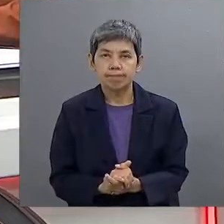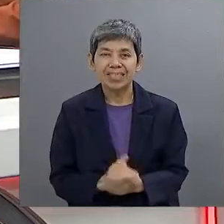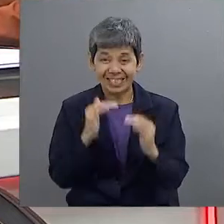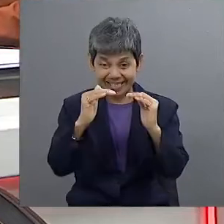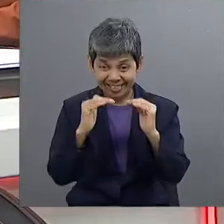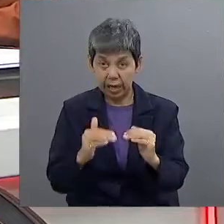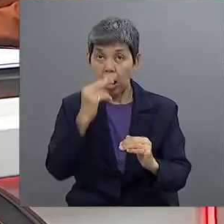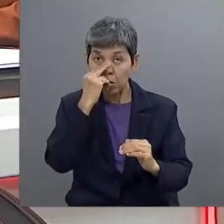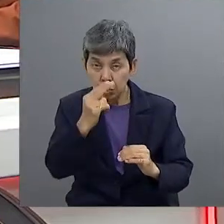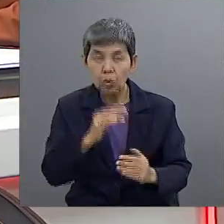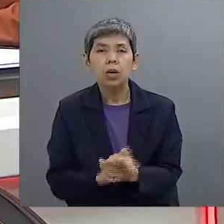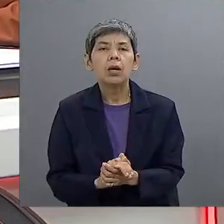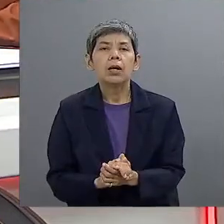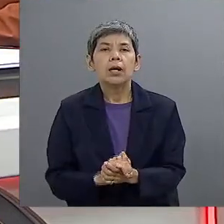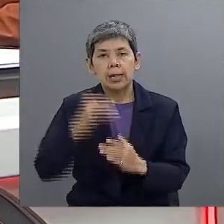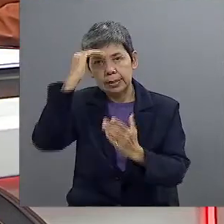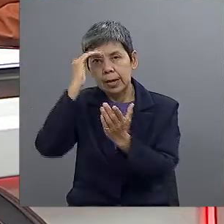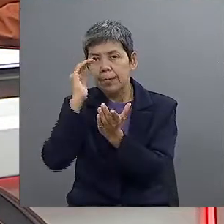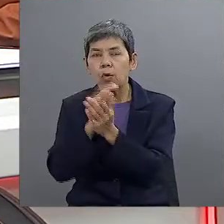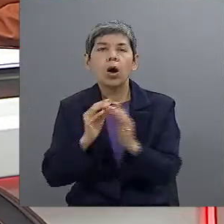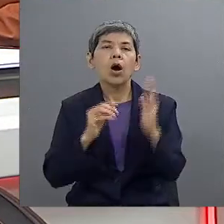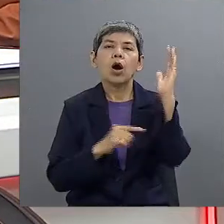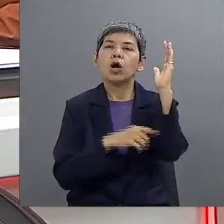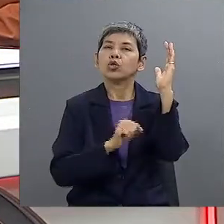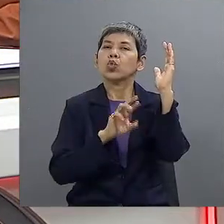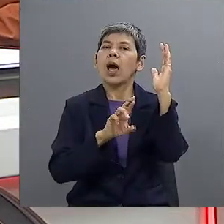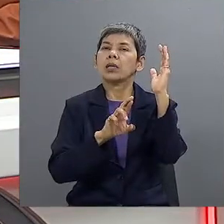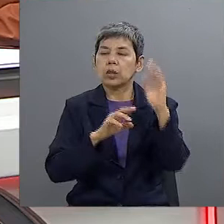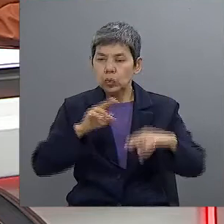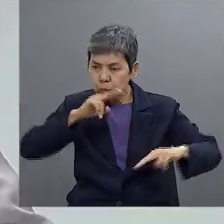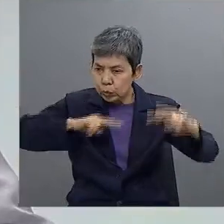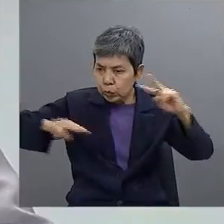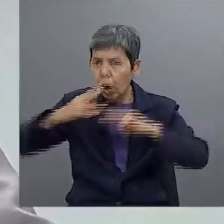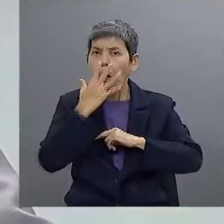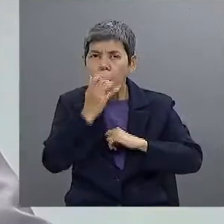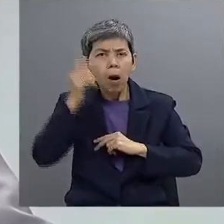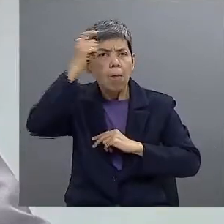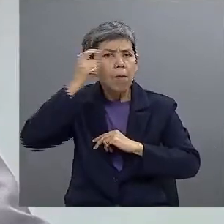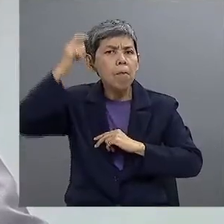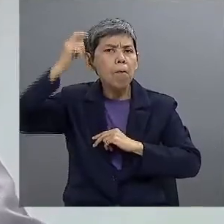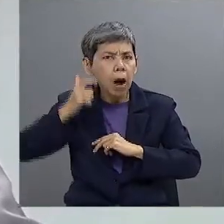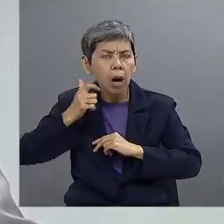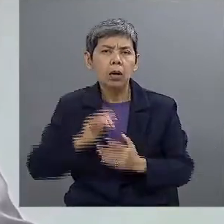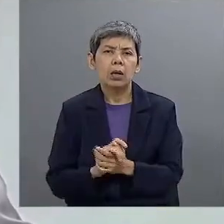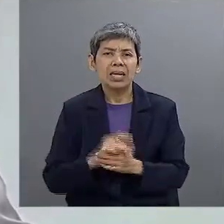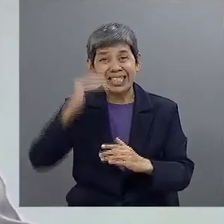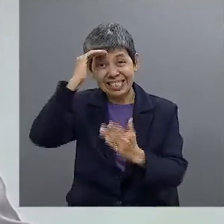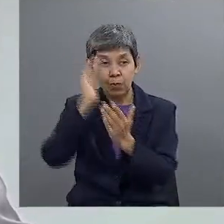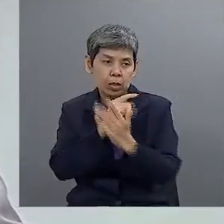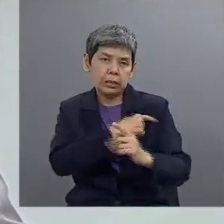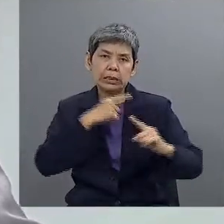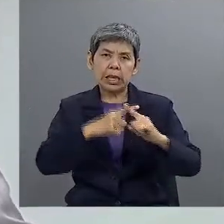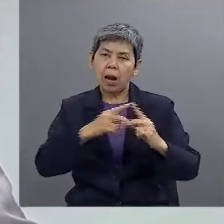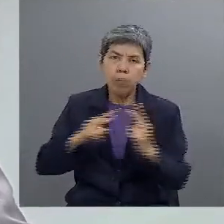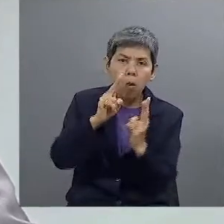ผู้บังคับการตำรวจภูธรจังหวัดสุราษฎร์ธานีสั่งการดูแลผู้เสียหายชาวเมียนมาที่ถูกดาบตำรวจล่วงละเมิดทางเพศนะครับในส